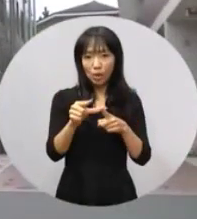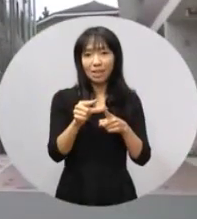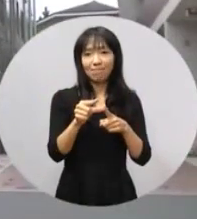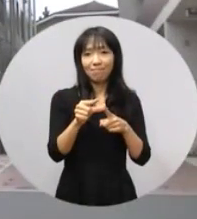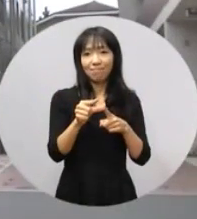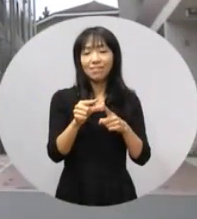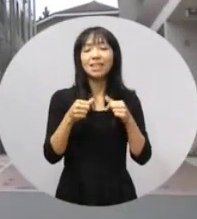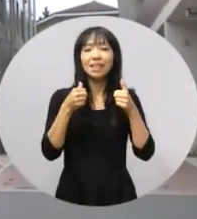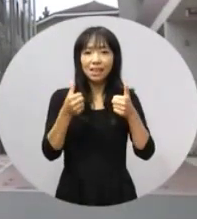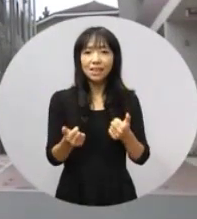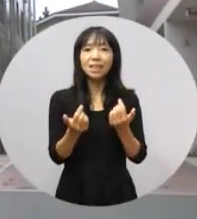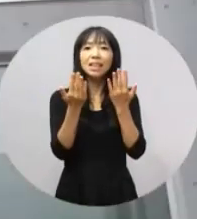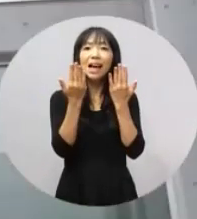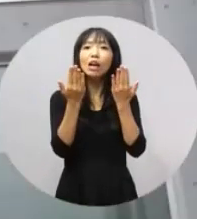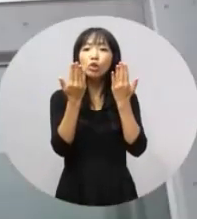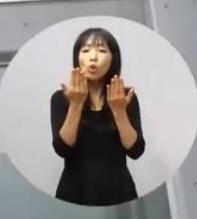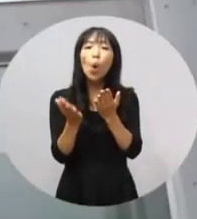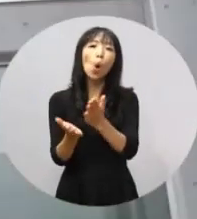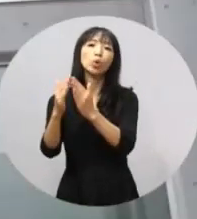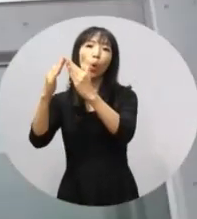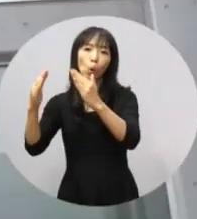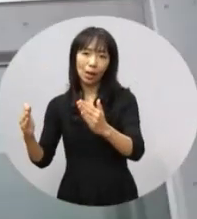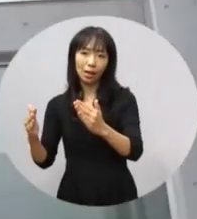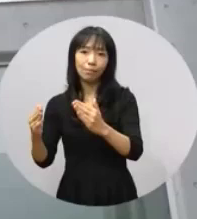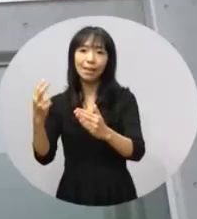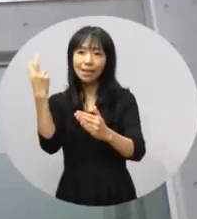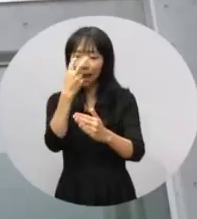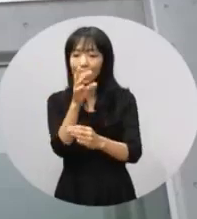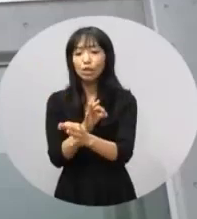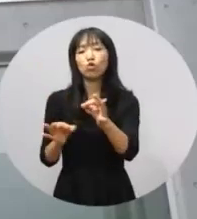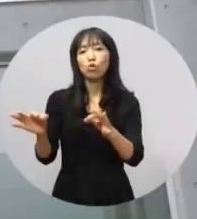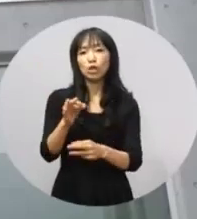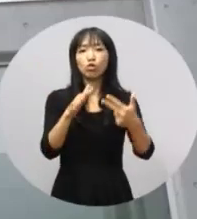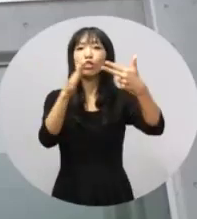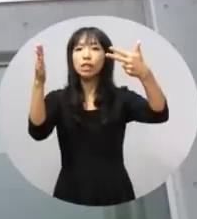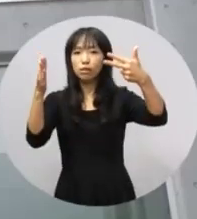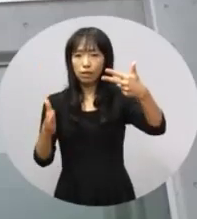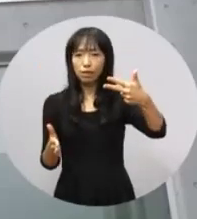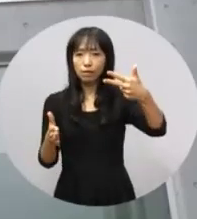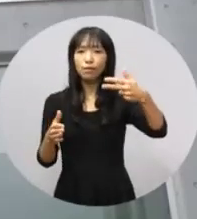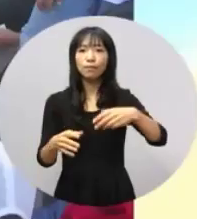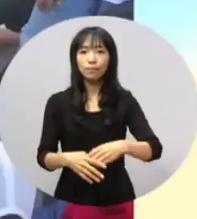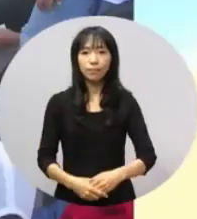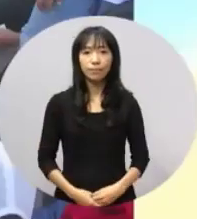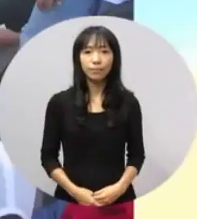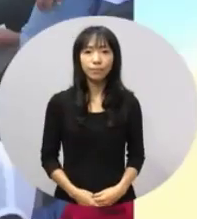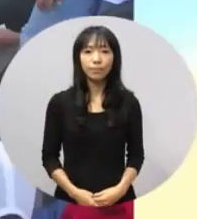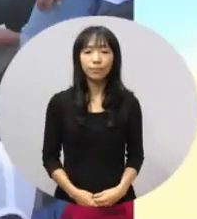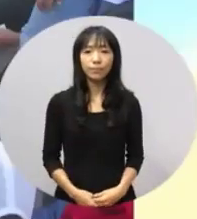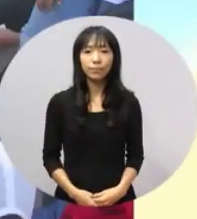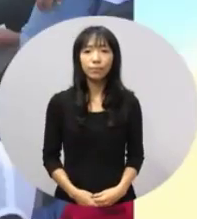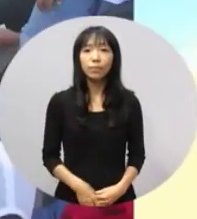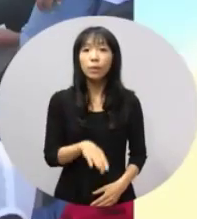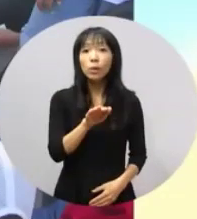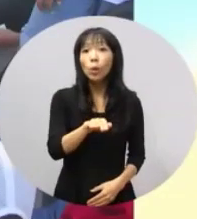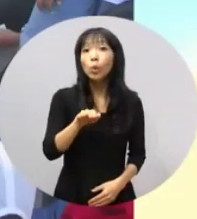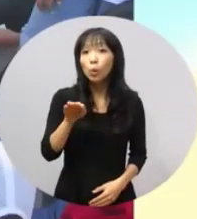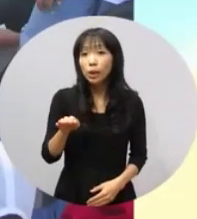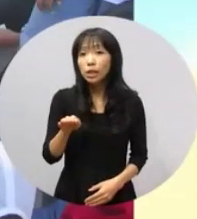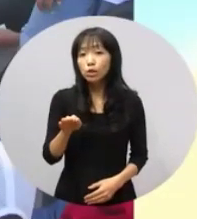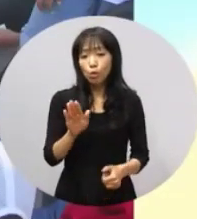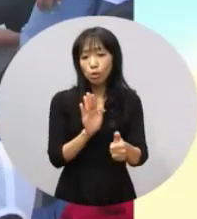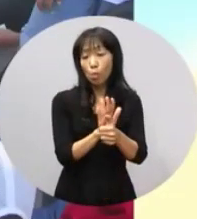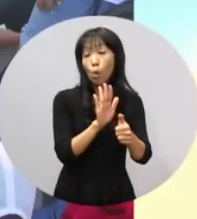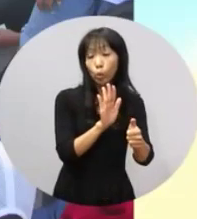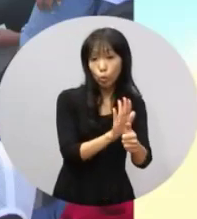法人茅ヶ崎学童保育後会が管理運営する説です子どもたちをサポート